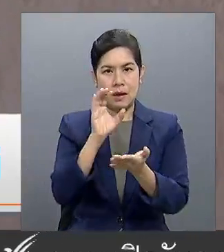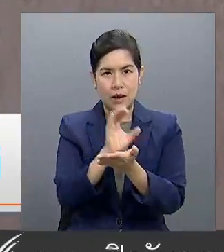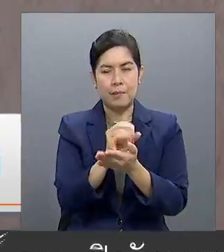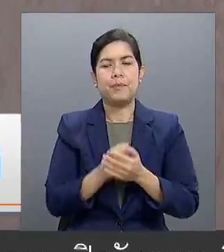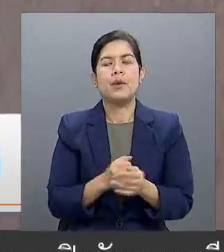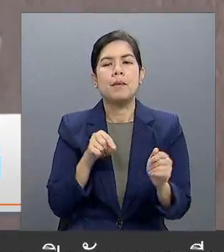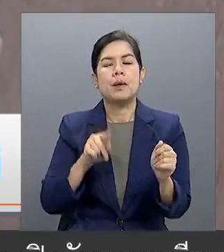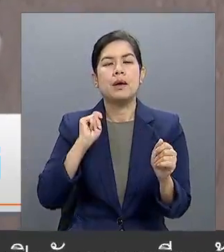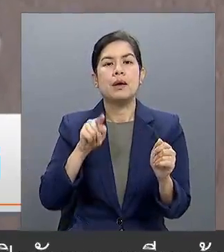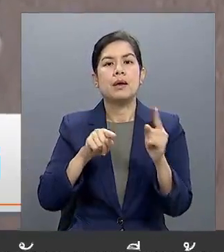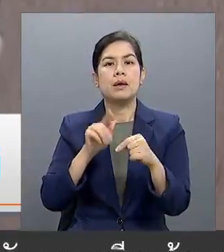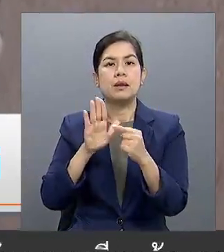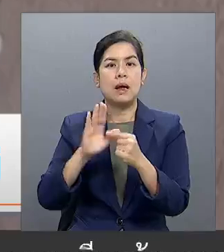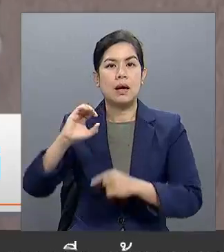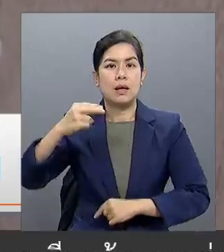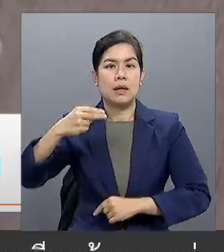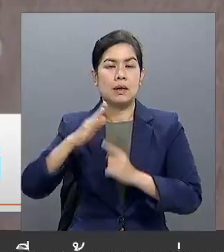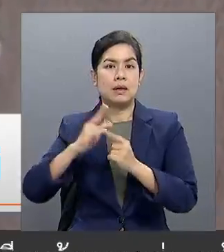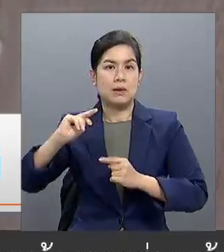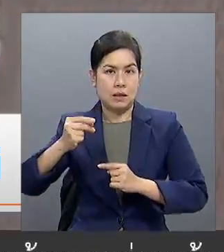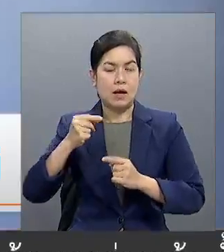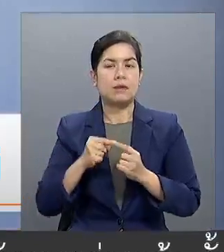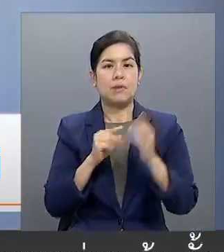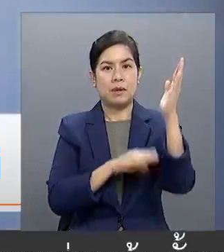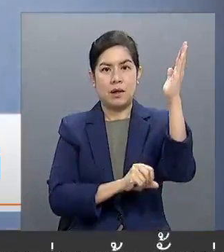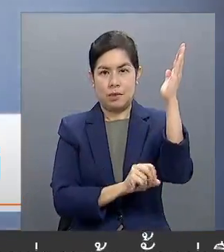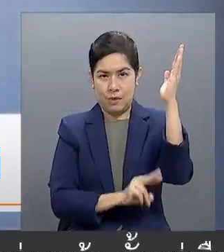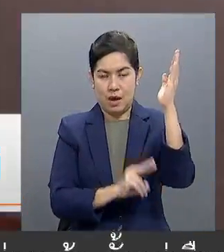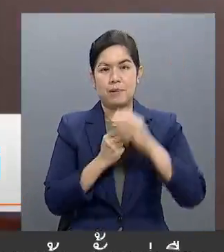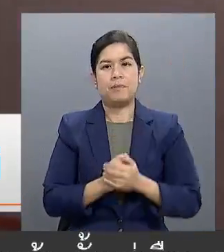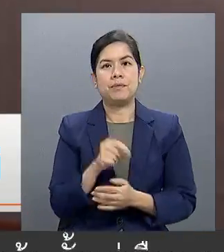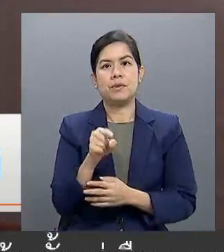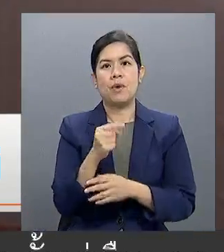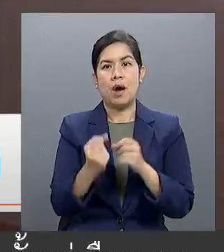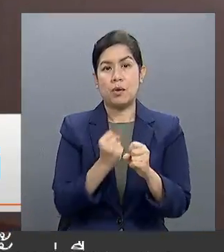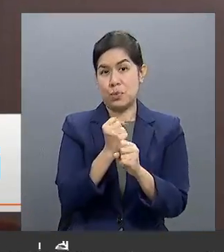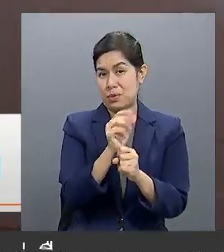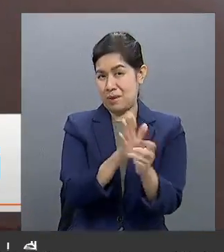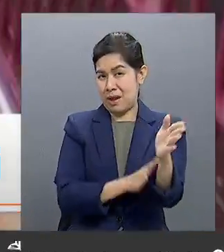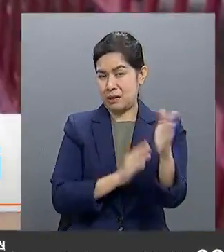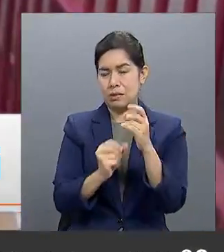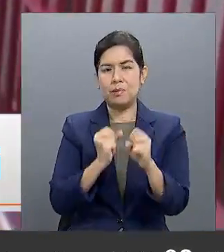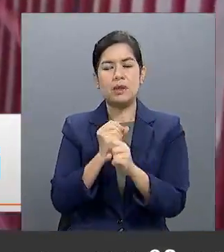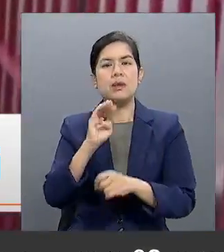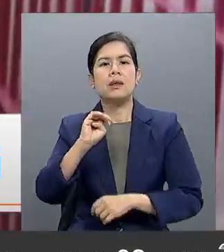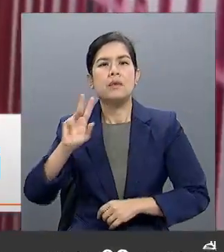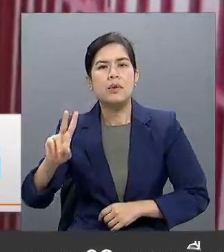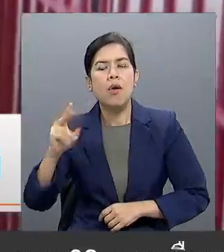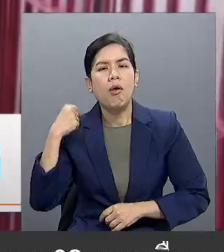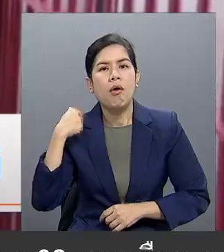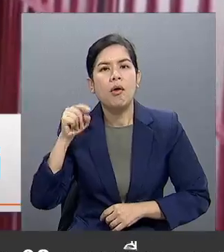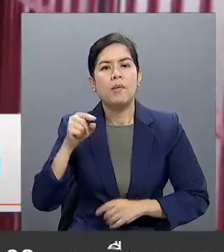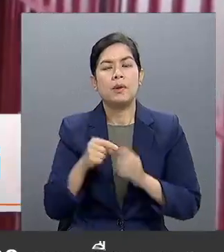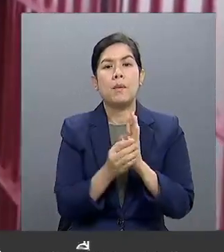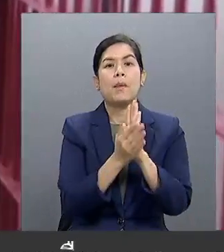ครับโรงพักแห่งนี้อายุ42ปีครับ oh. มีการปรับปรุงห้องขังที่มันเก่าแล้วก็ทรุดโทรมเนี่ยให้กลับมาดูดีขึ้นนะน้องป้าม